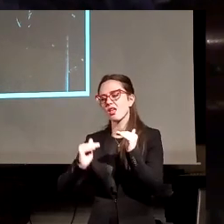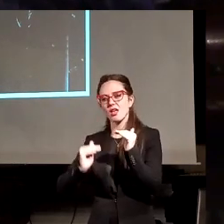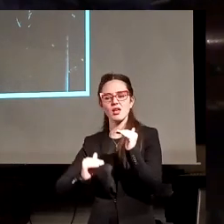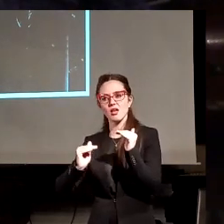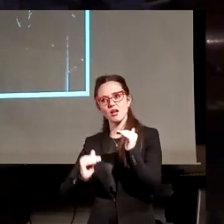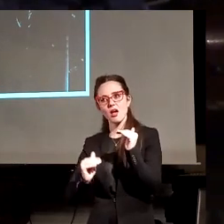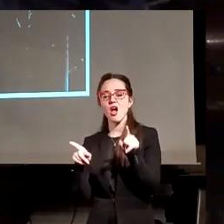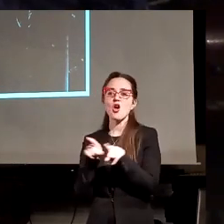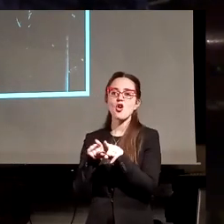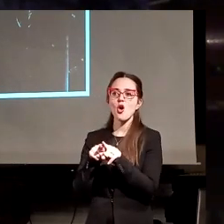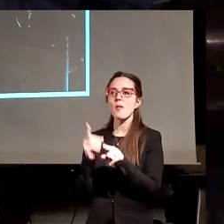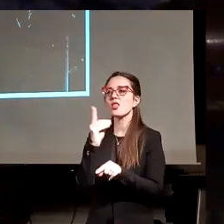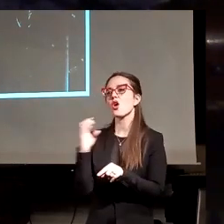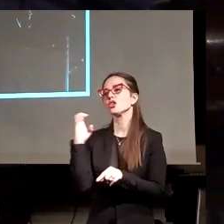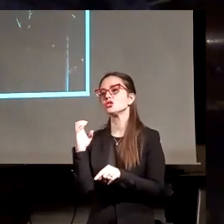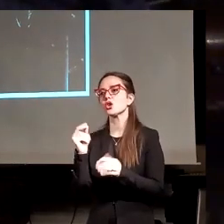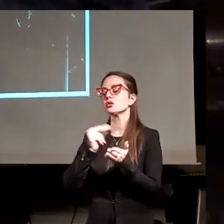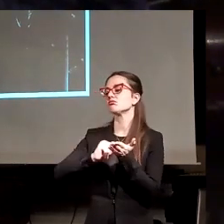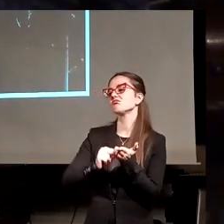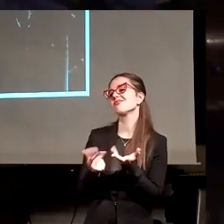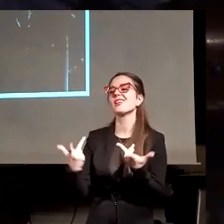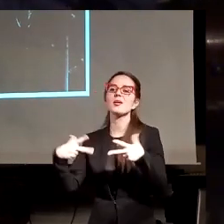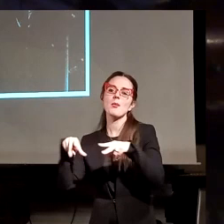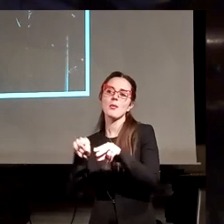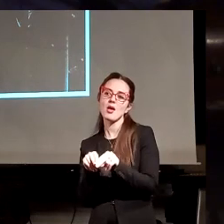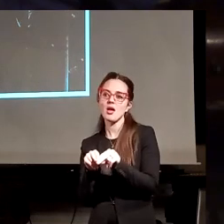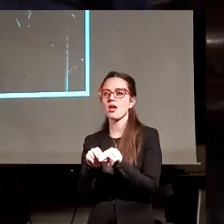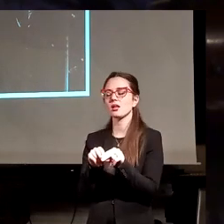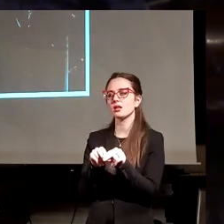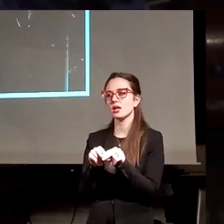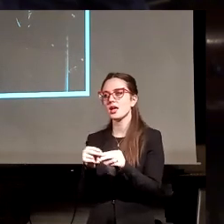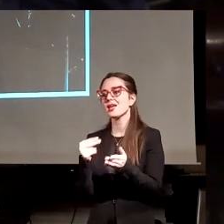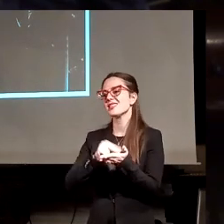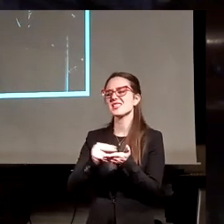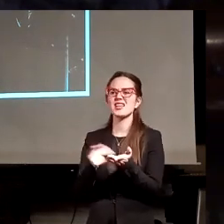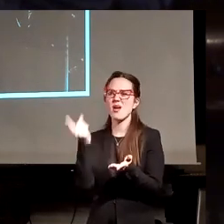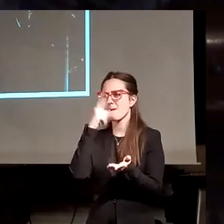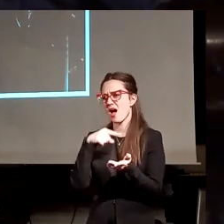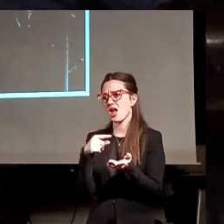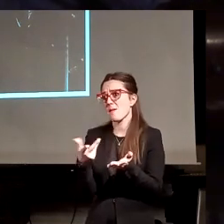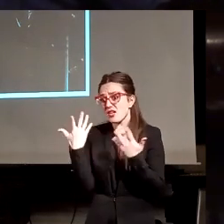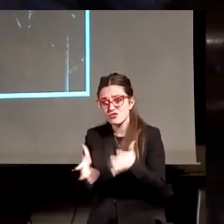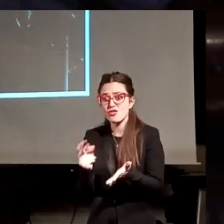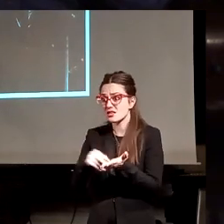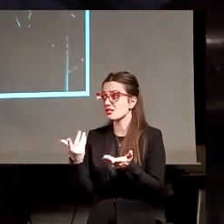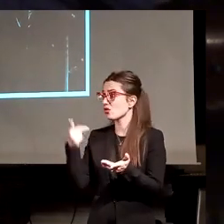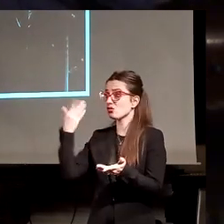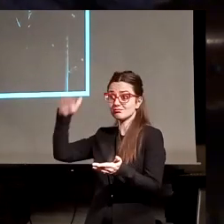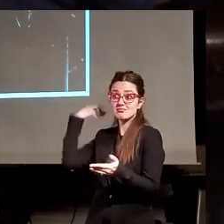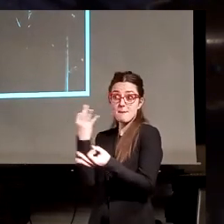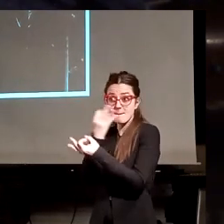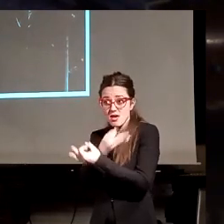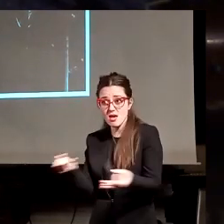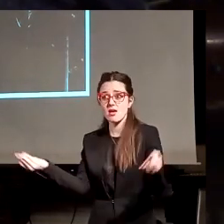ciò che non sia stato scritto lo si riscrive c'è sì si riscrive male quello che era già stato scritto bene questa